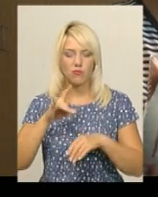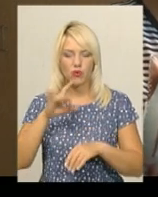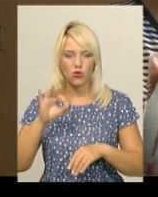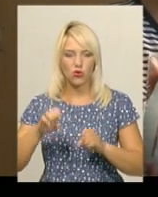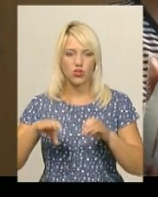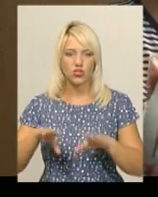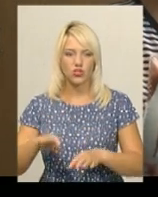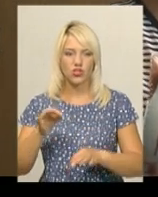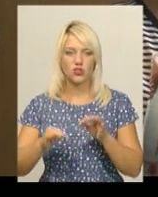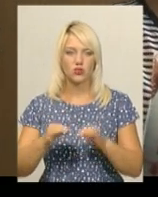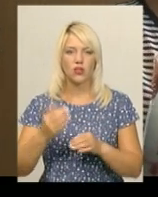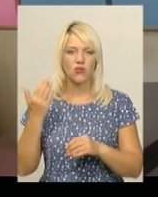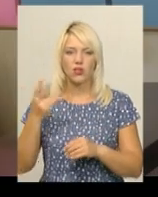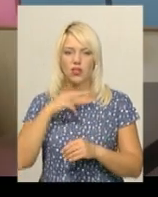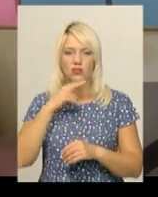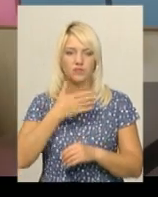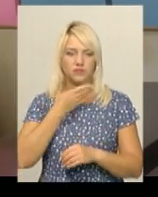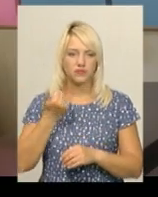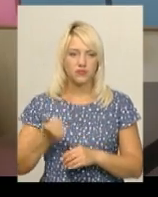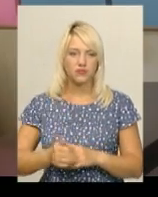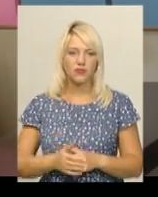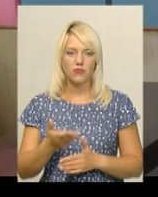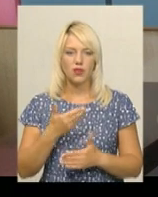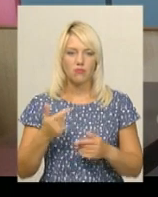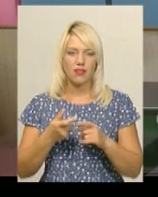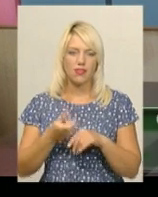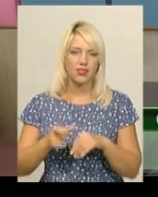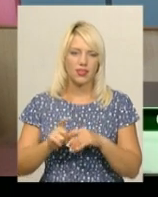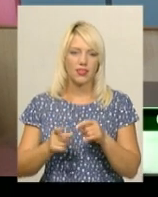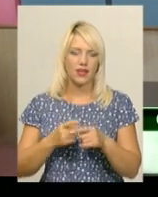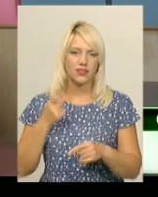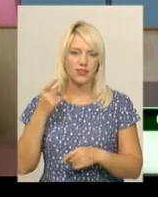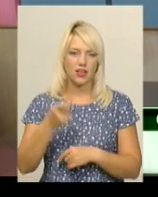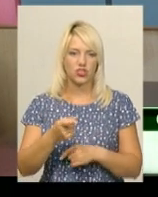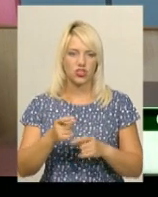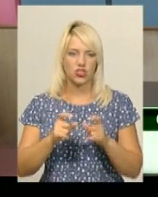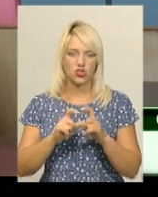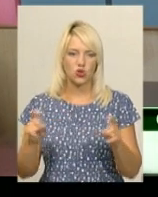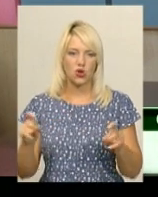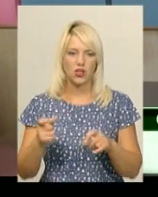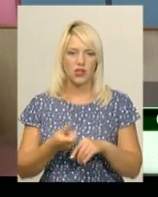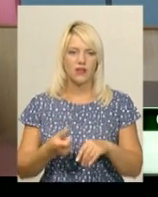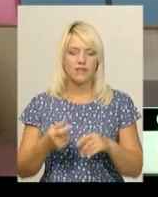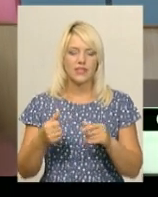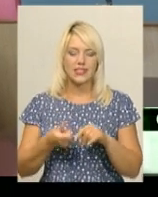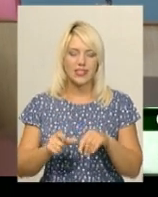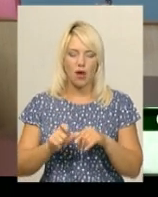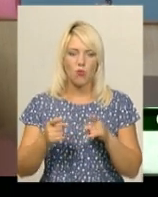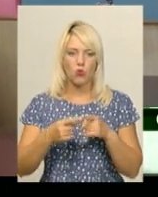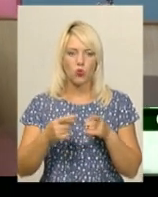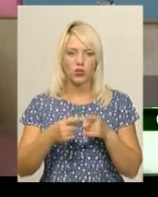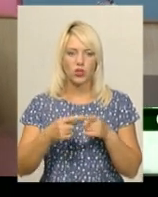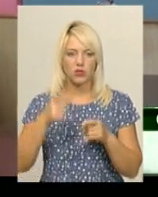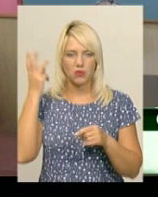рішення суду вони не звертають уваги. Ми – найдальша школа, найдальше в самому кутку власне